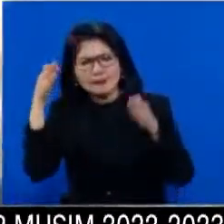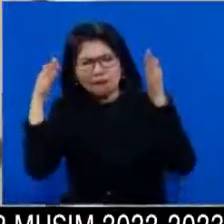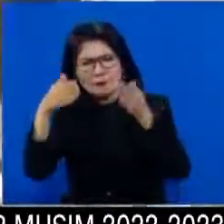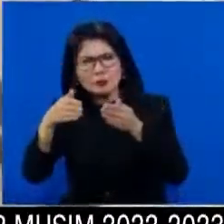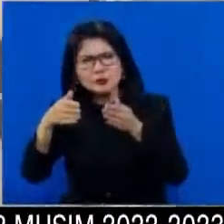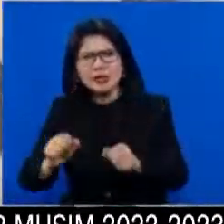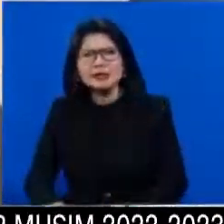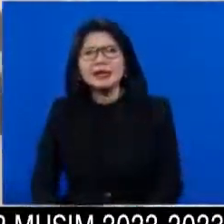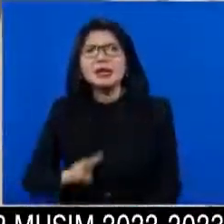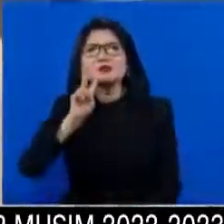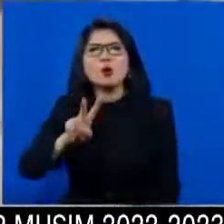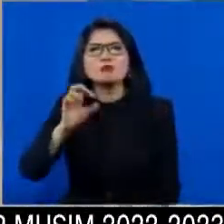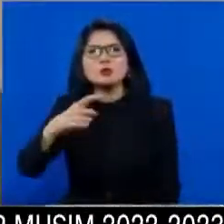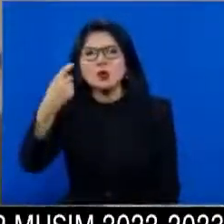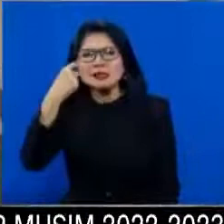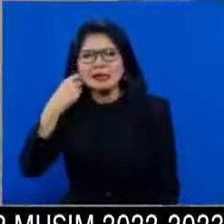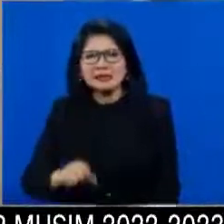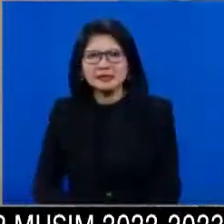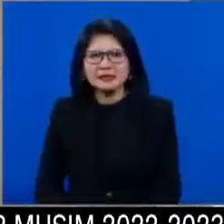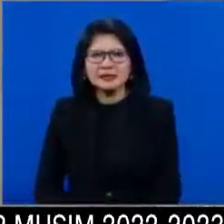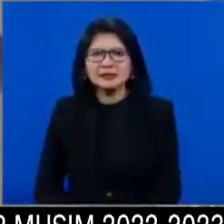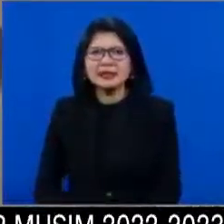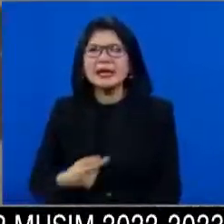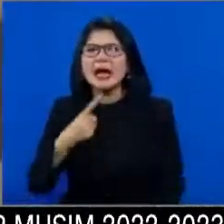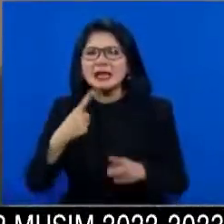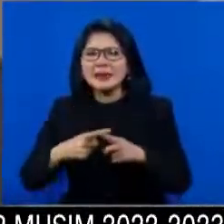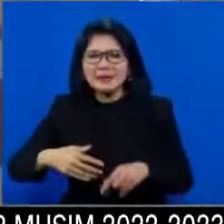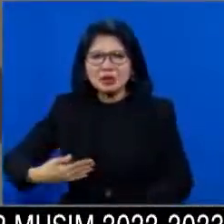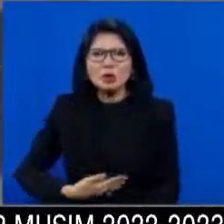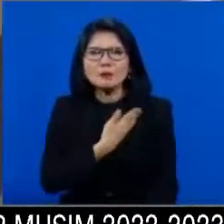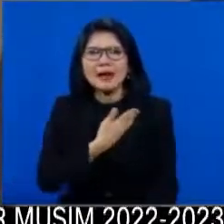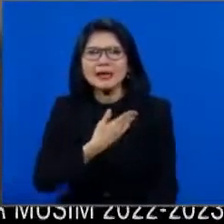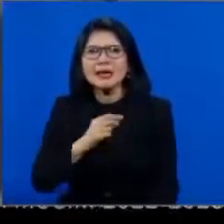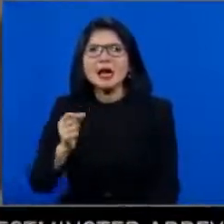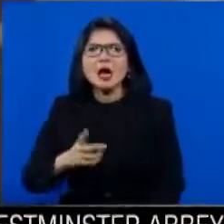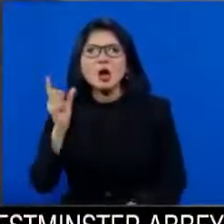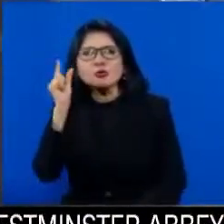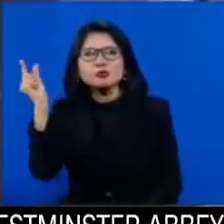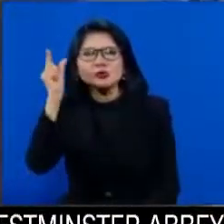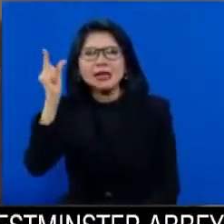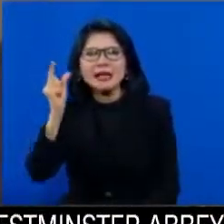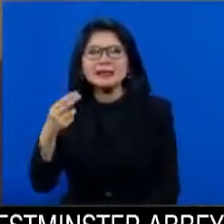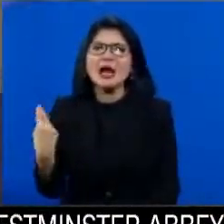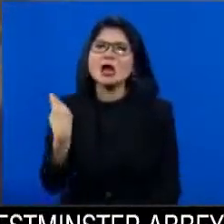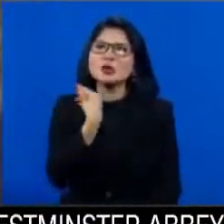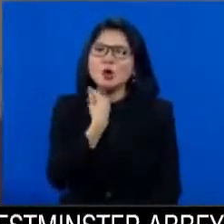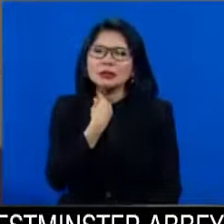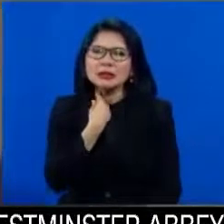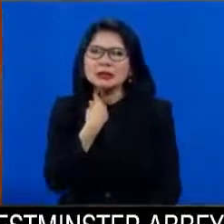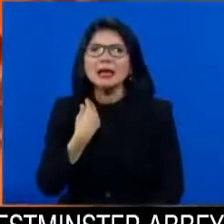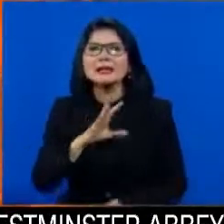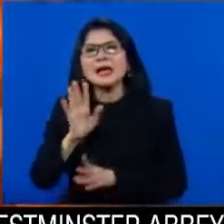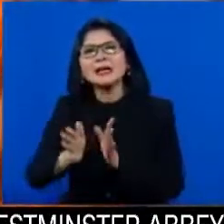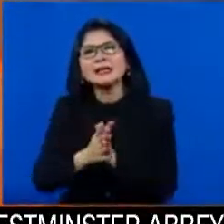dari 20 saksi, mulai dari rekan korban, santri, ustadz pondok, dokter, petugas pemulasaran jenazah, hingga orang